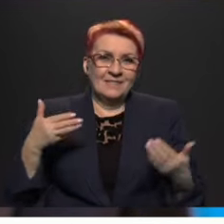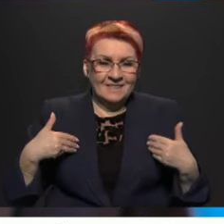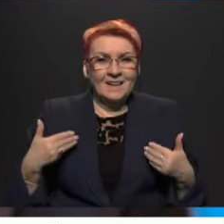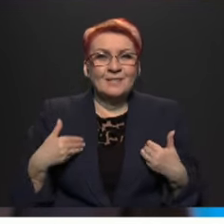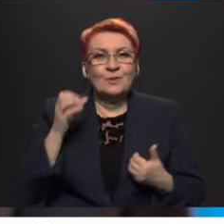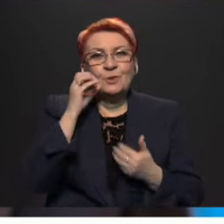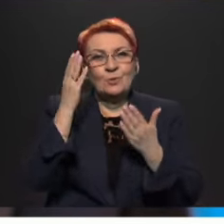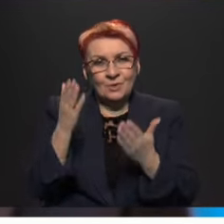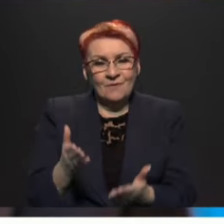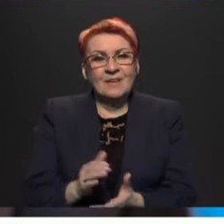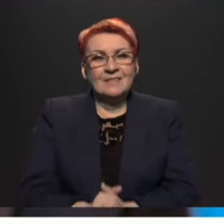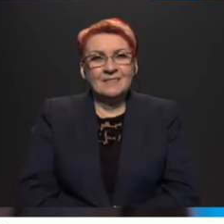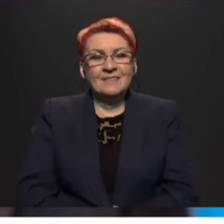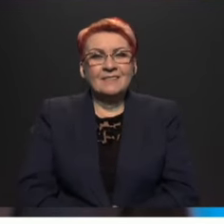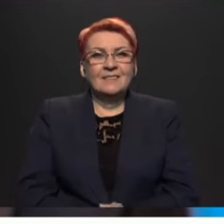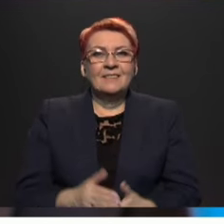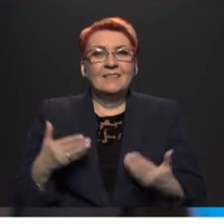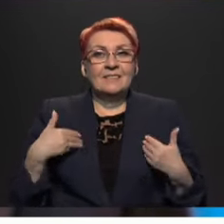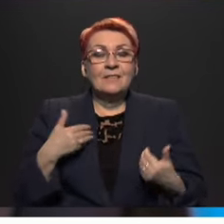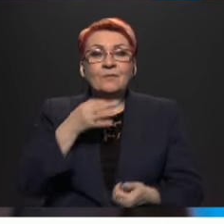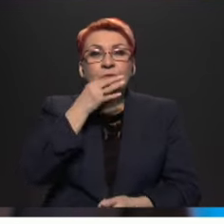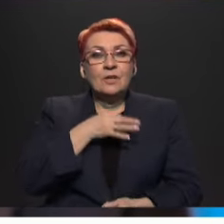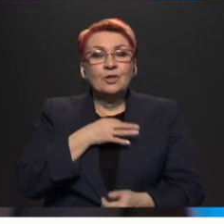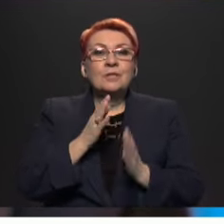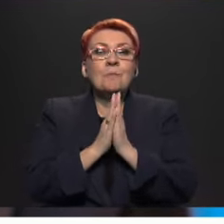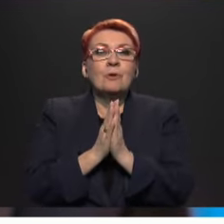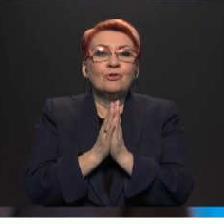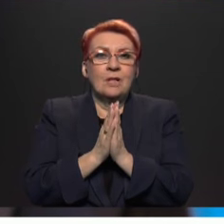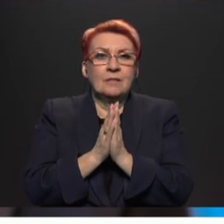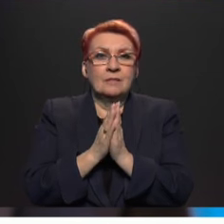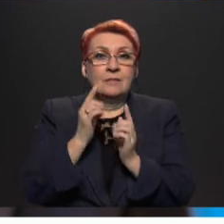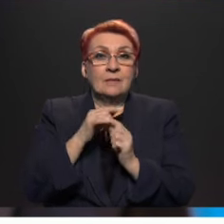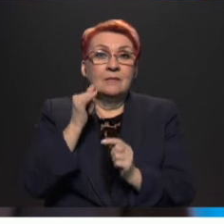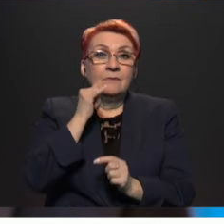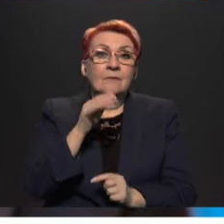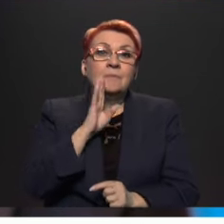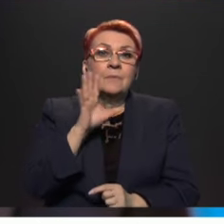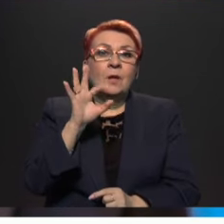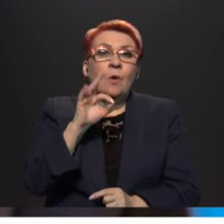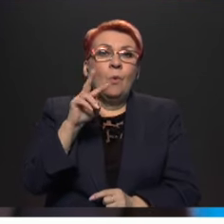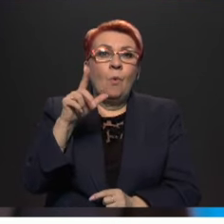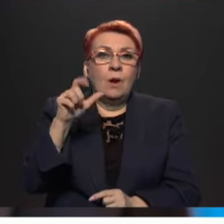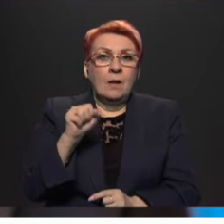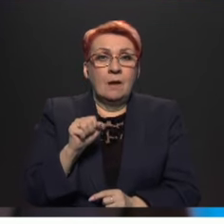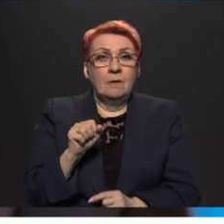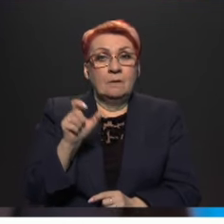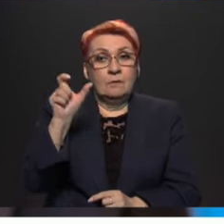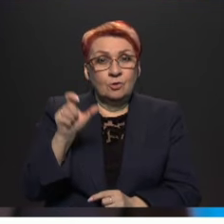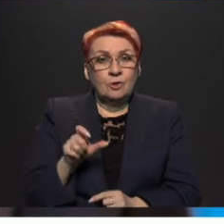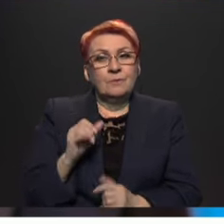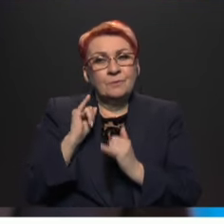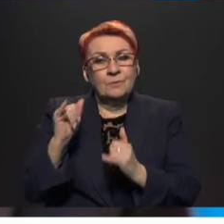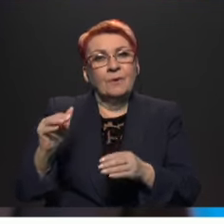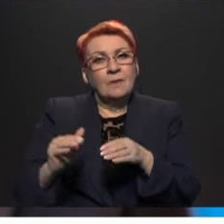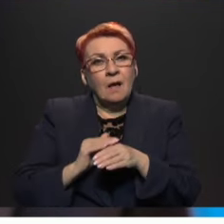слушаем. Здравствуйте. Скажите, пожалуйста, это звонит вам Ольга. Вот человеку делаешь добро,